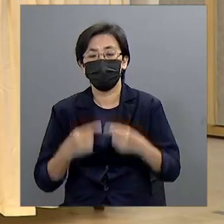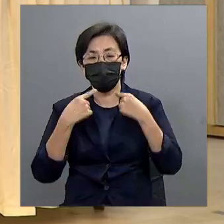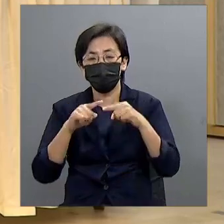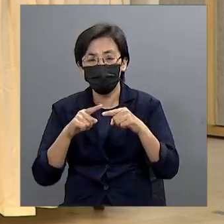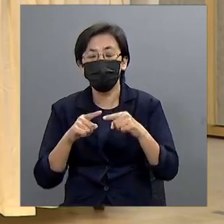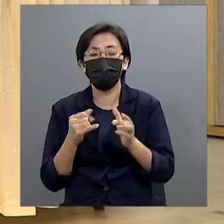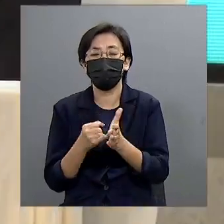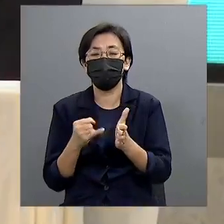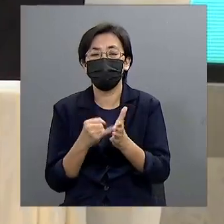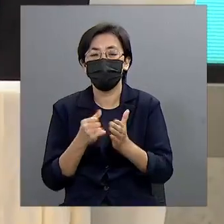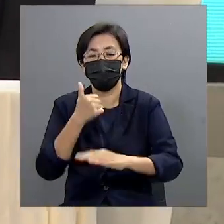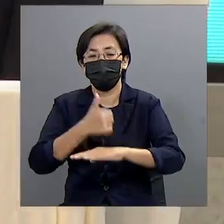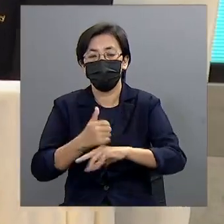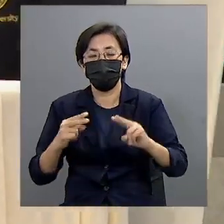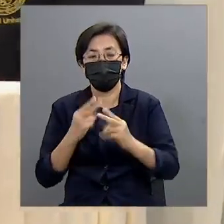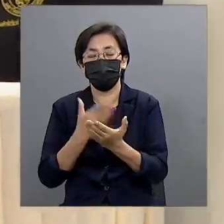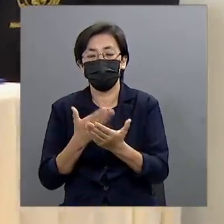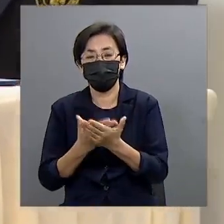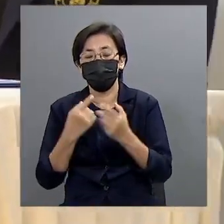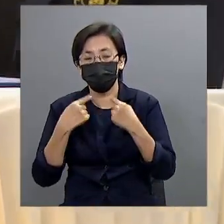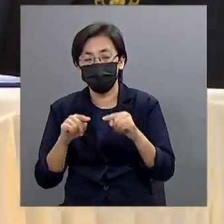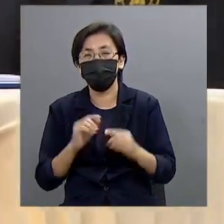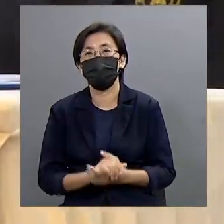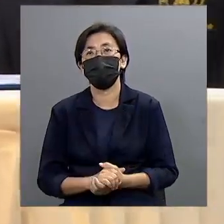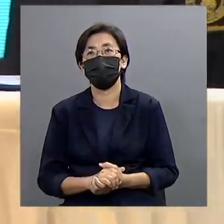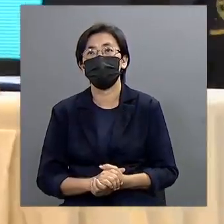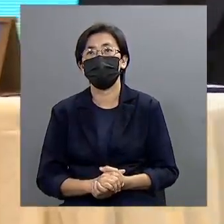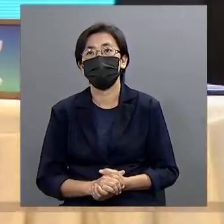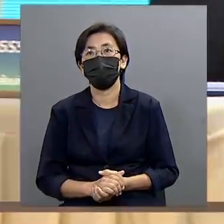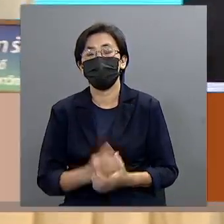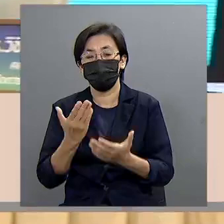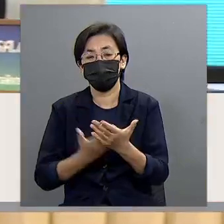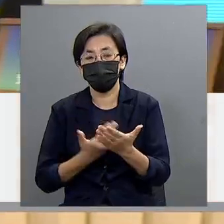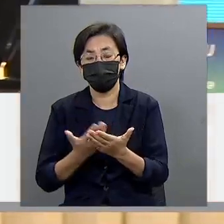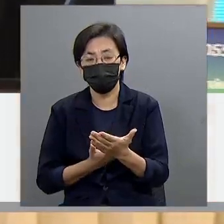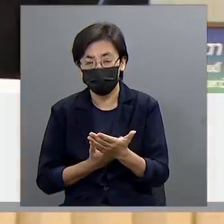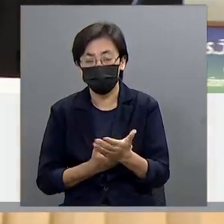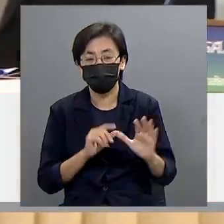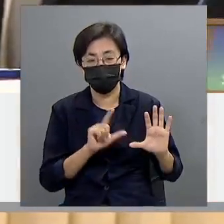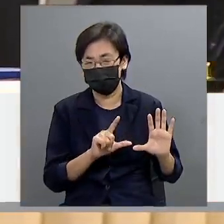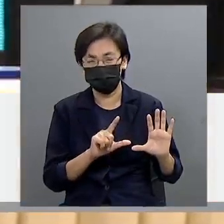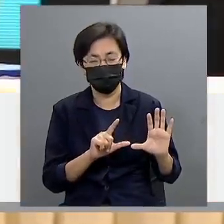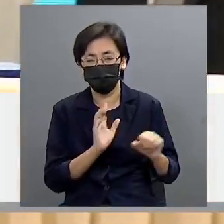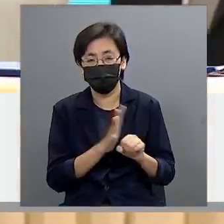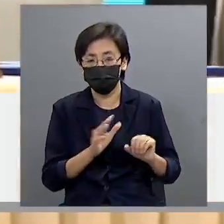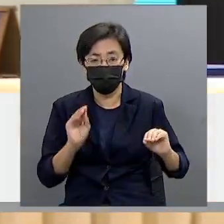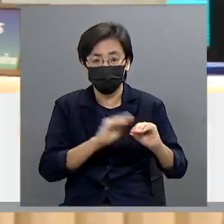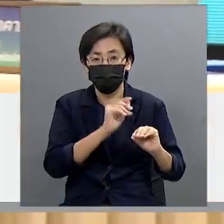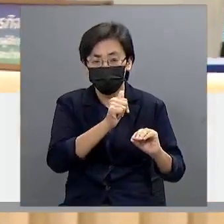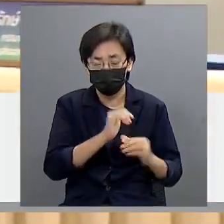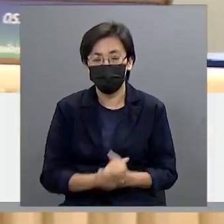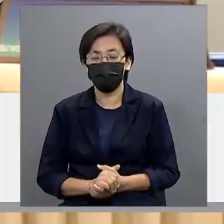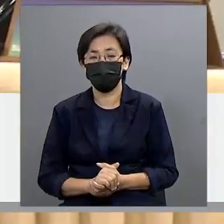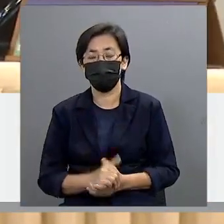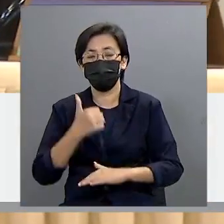ของรัฐมนตรีคลังพอผู้สื่อข่าวเขาสอบถามว่าจะเพิ่มสลากออนไลน์เพิ่มโควต้าขึ้นไหมคุณอาคมเติมที่ยาไพศิษฐ์ก็มองบอกว่